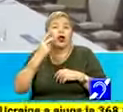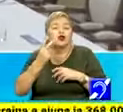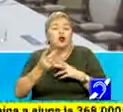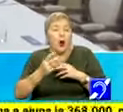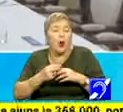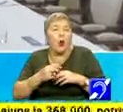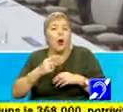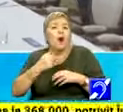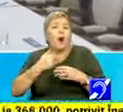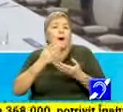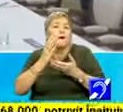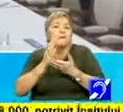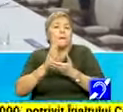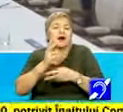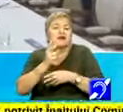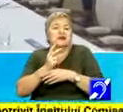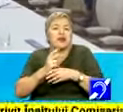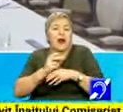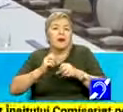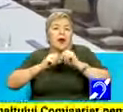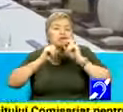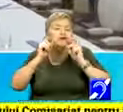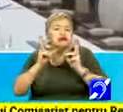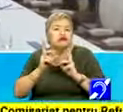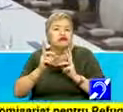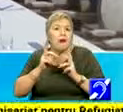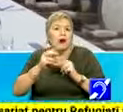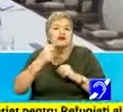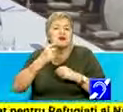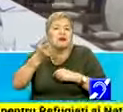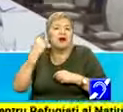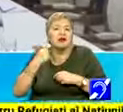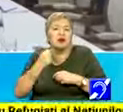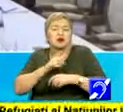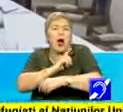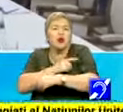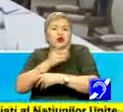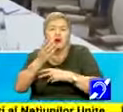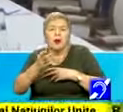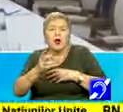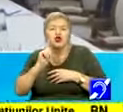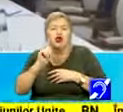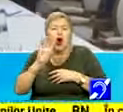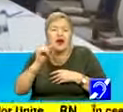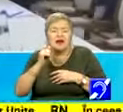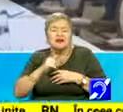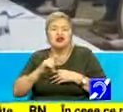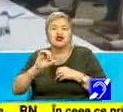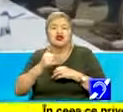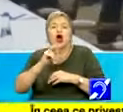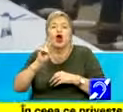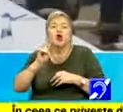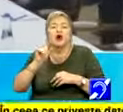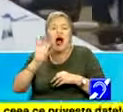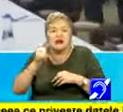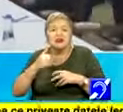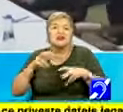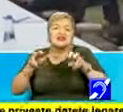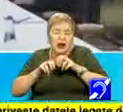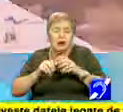săptămâna trecută, da, așa numitele Republici Autonome, Donetsk și Lugansk,